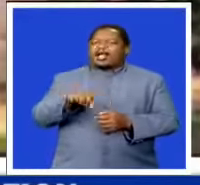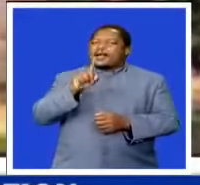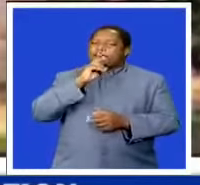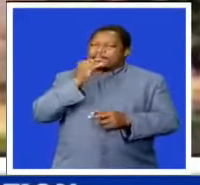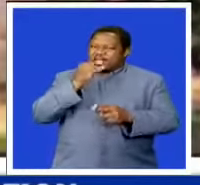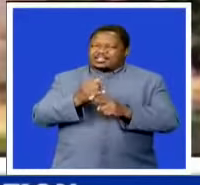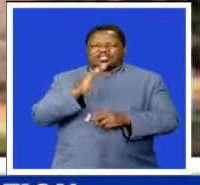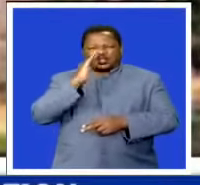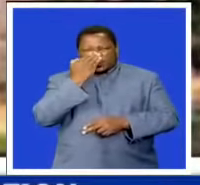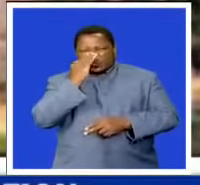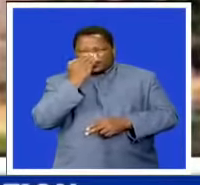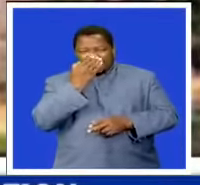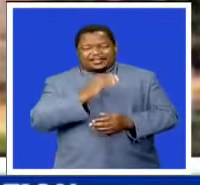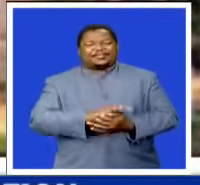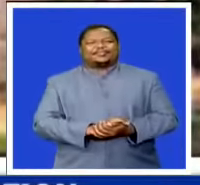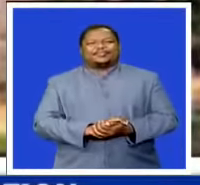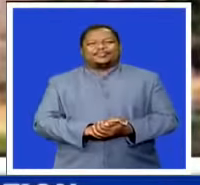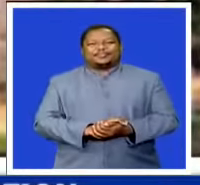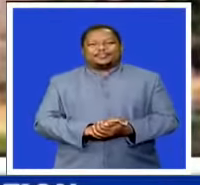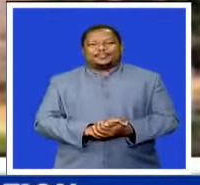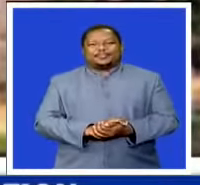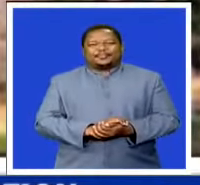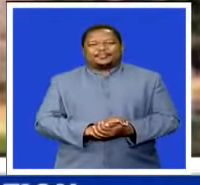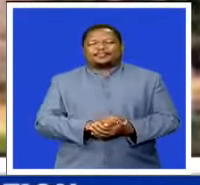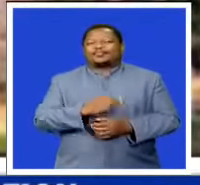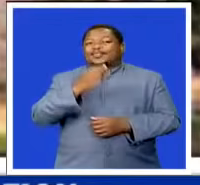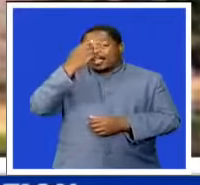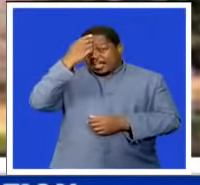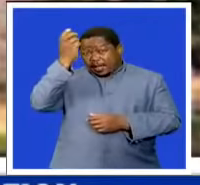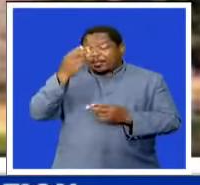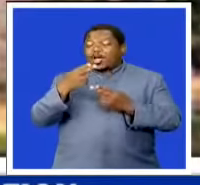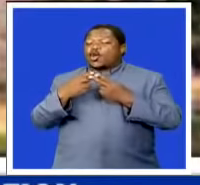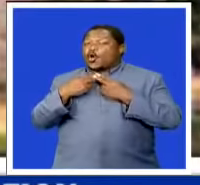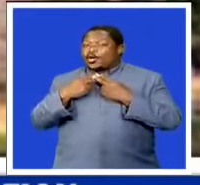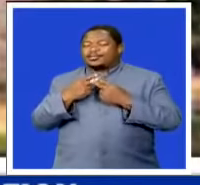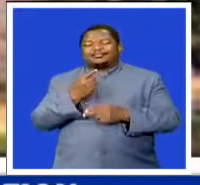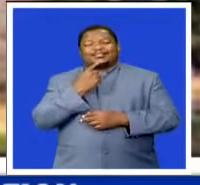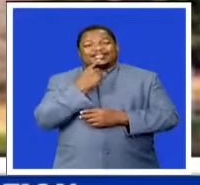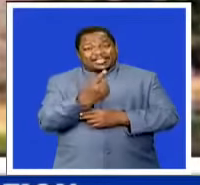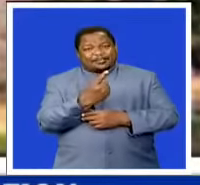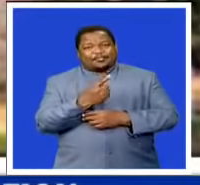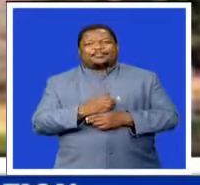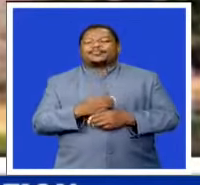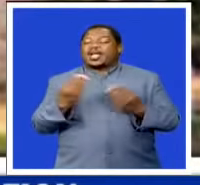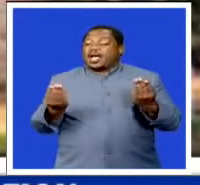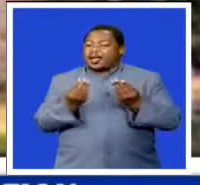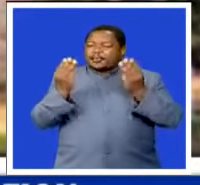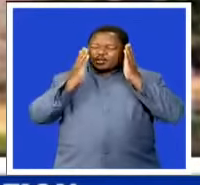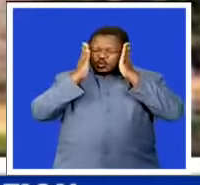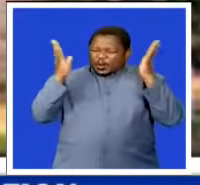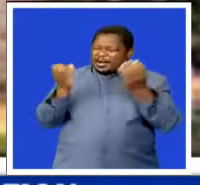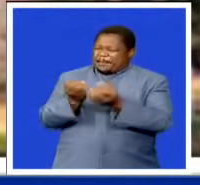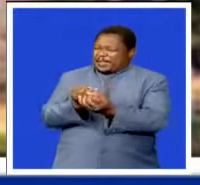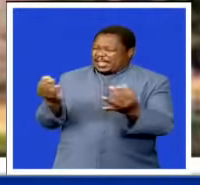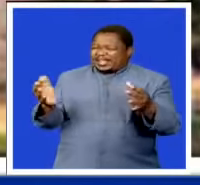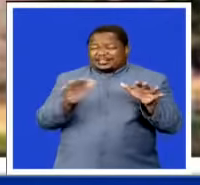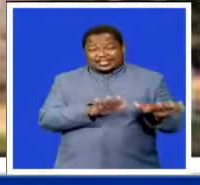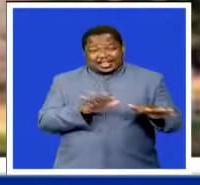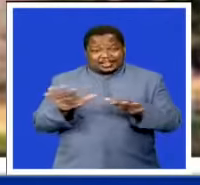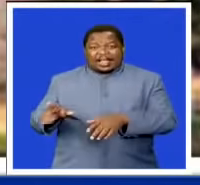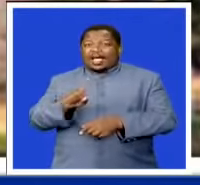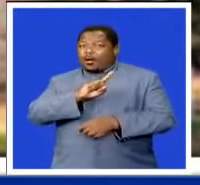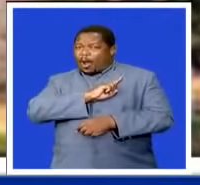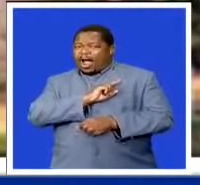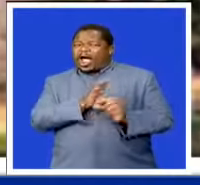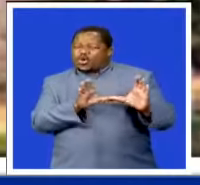Umbuso uthi maningi emaswati ladliwe timali tawo tidliwa tigungu pheceleti isyndicate lebeyitenda